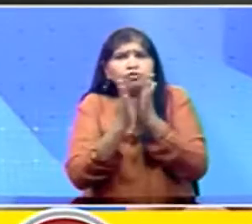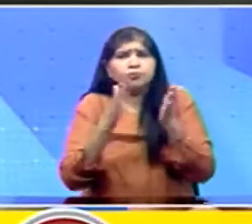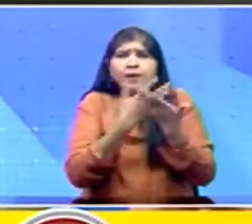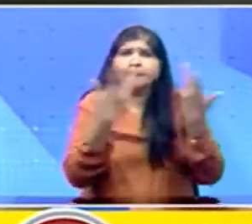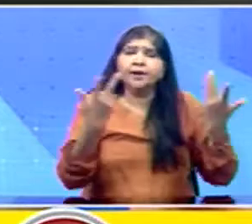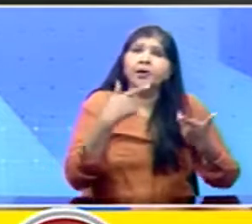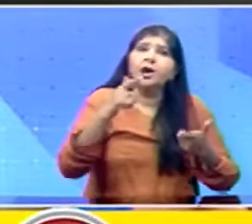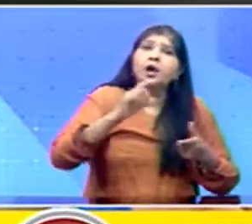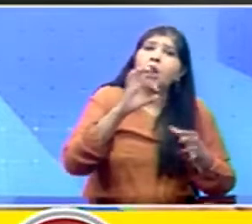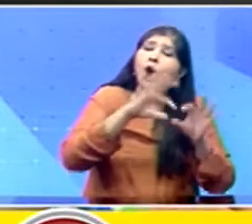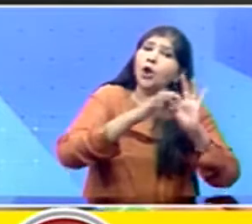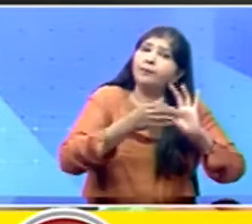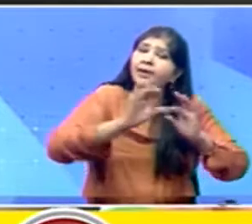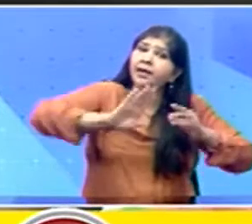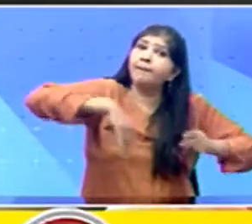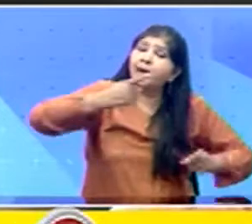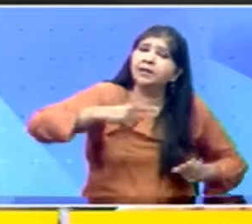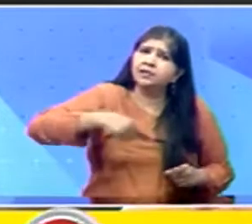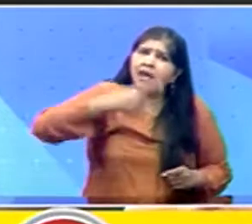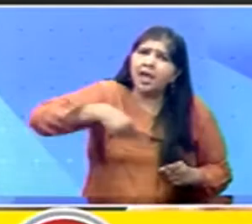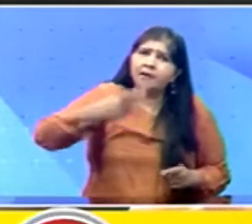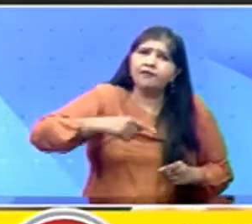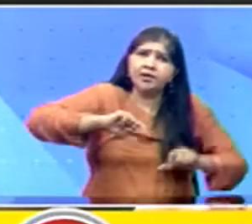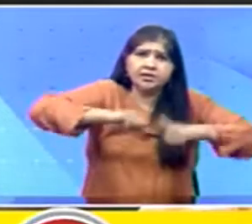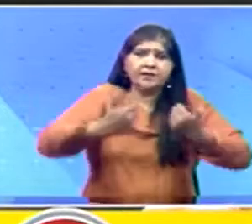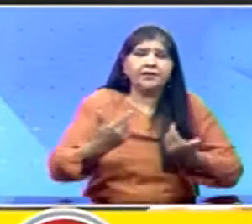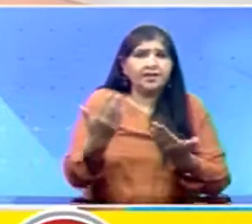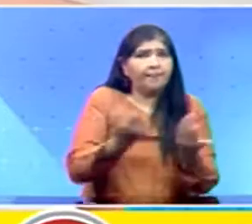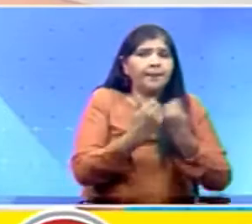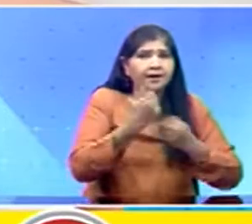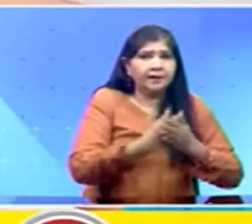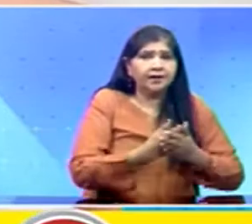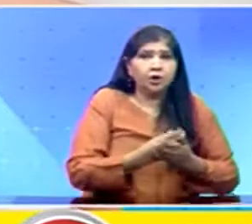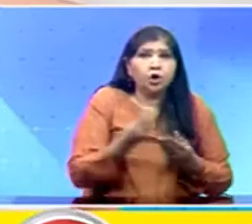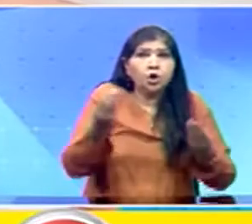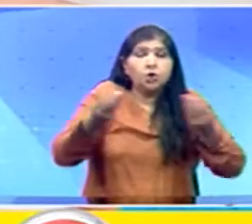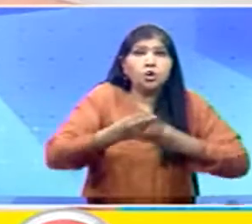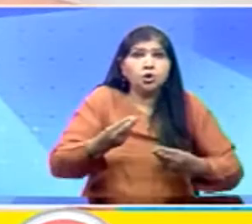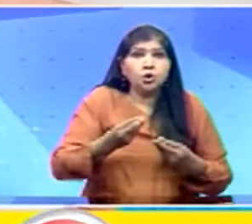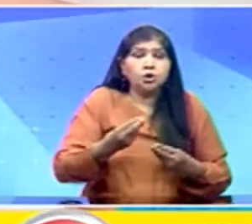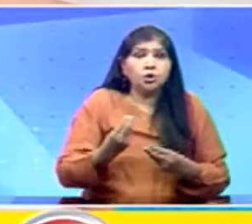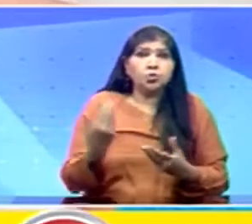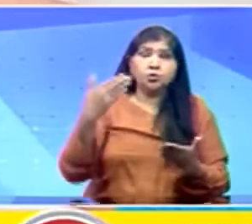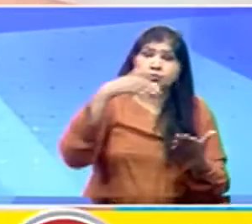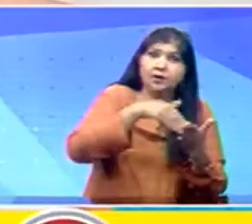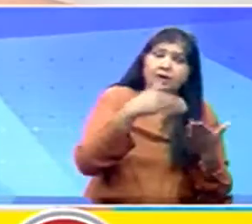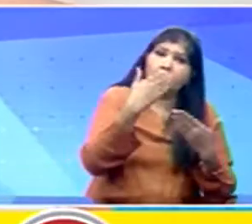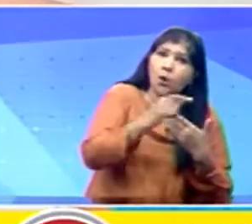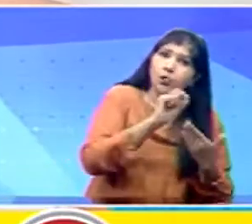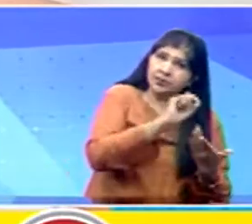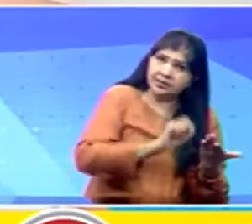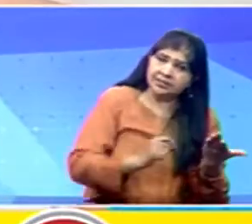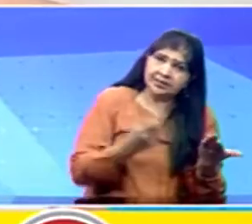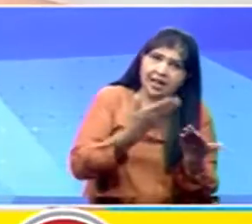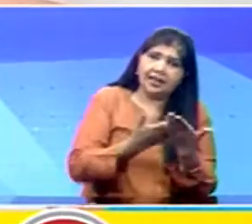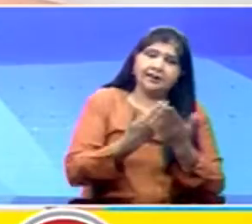अलम्पिक के बाद भी वो एक के बाद एक सफरता के नए नए किर्थेवान स्थापित कर रहे है